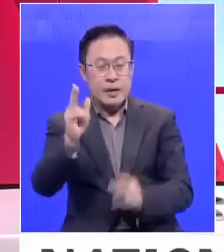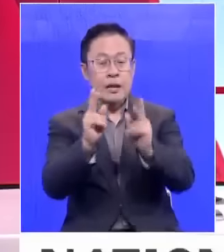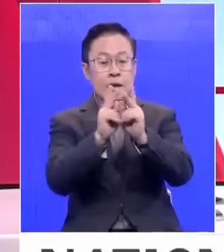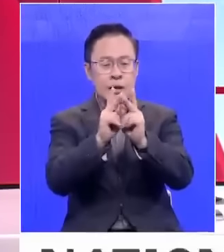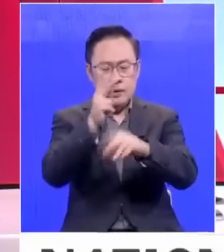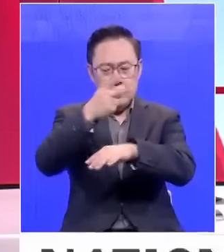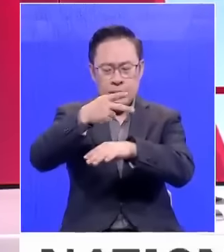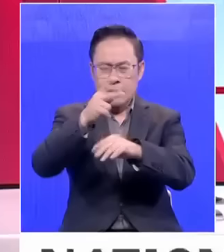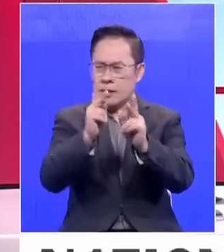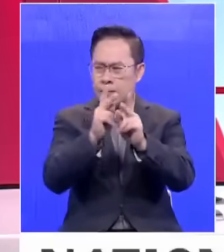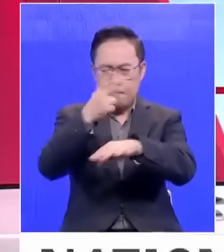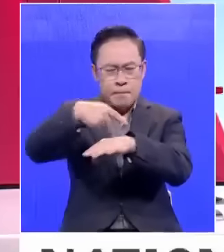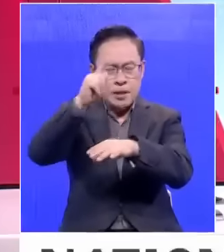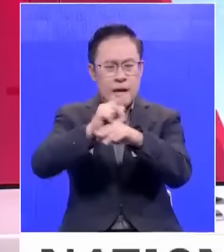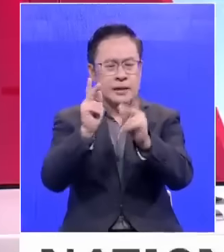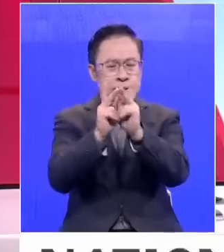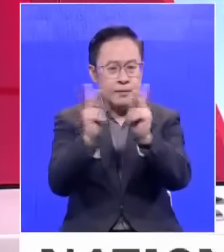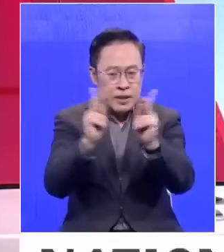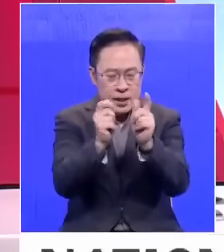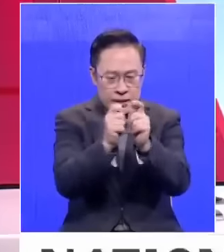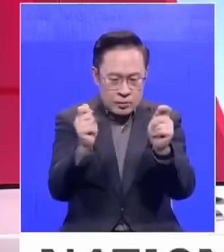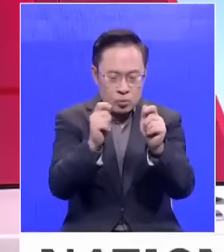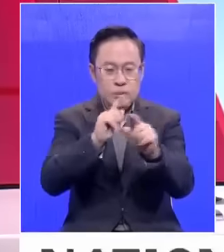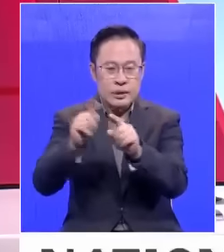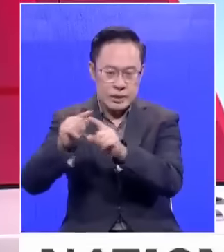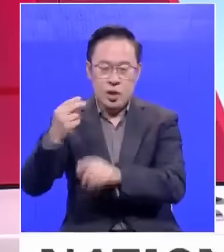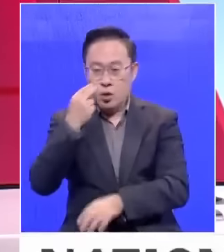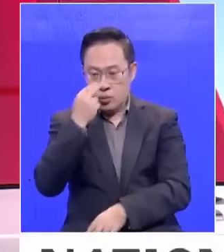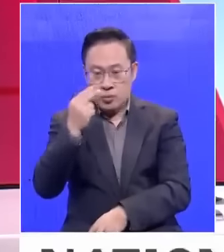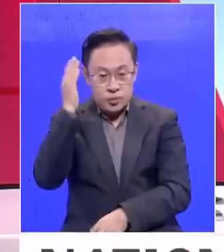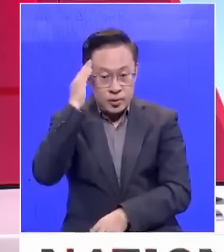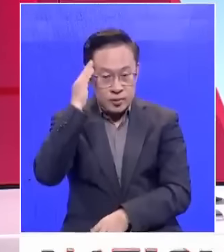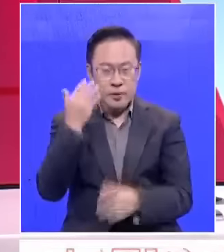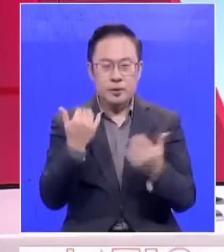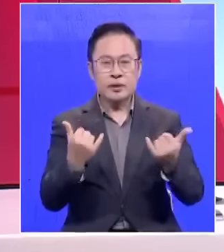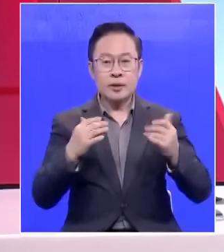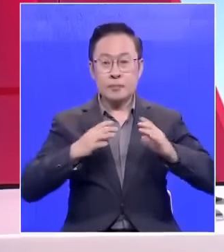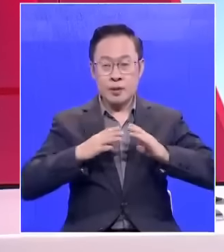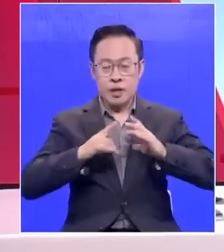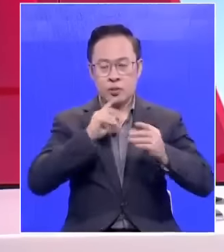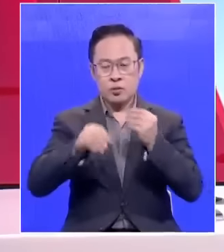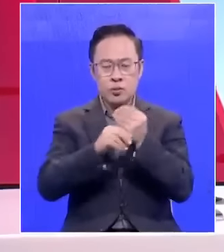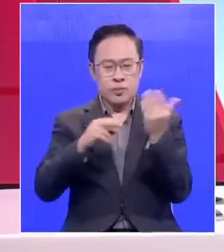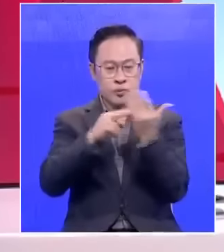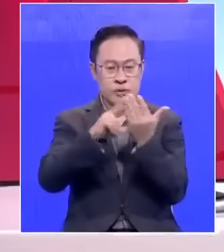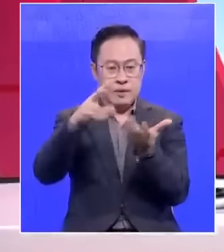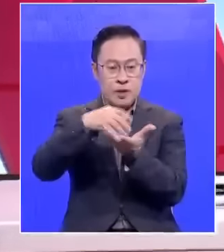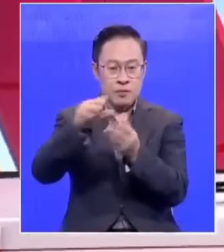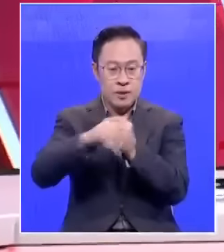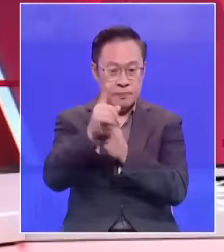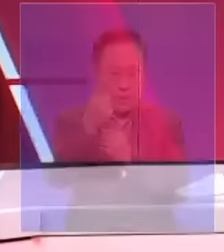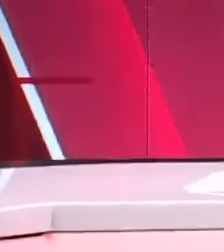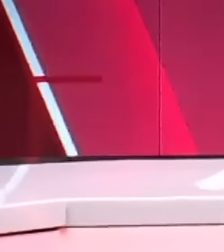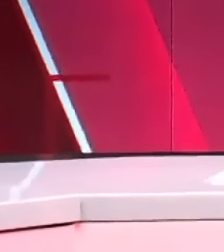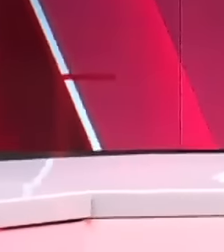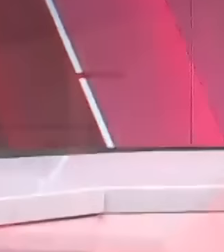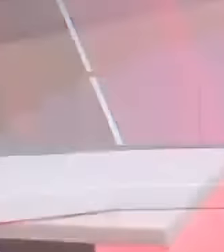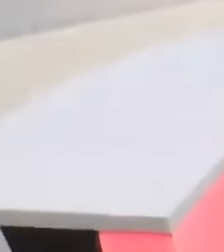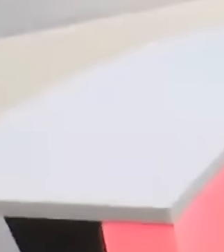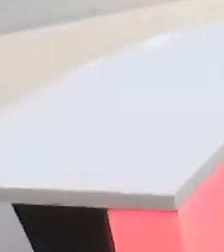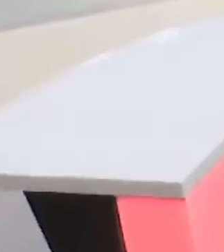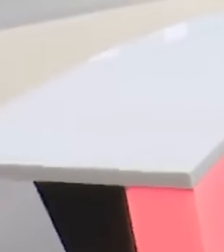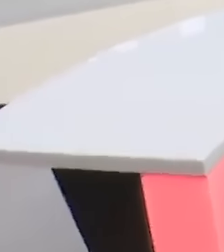6มันก็ต้อง4 5 6ยังไงมันก็ต้องไปต่อตามบทนะครับ ค่ะอ่ะช่วงนี้พักกันครู่นึงค่ะช่วงหน้ามาตามกันหน่อยค่ะอันนี้ก็ยังเป็นประเด็นที่สังคม